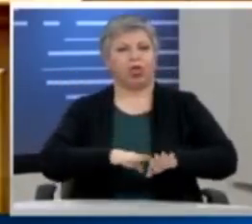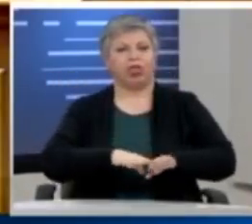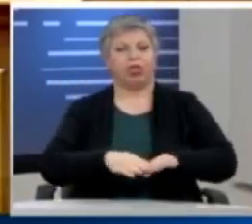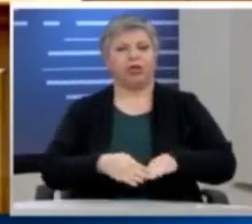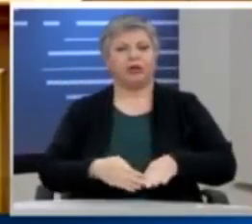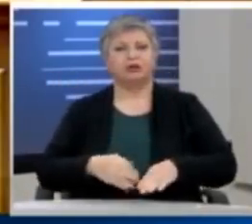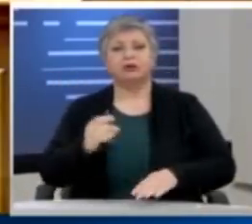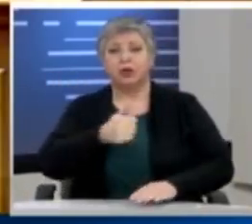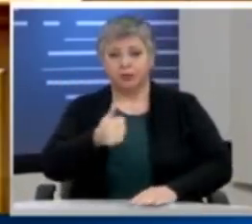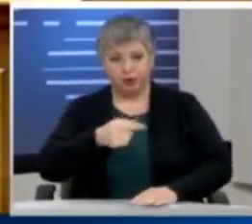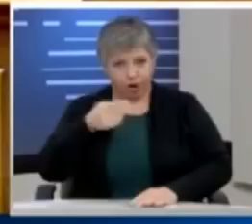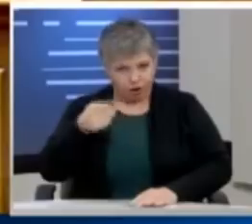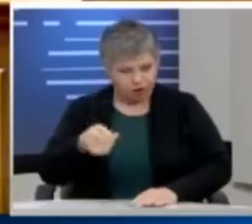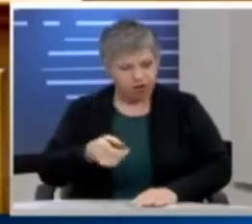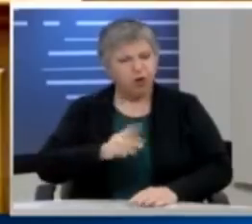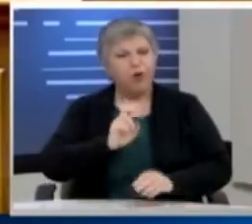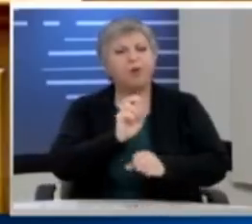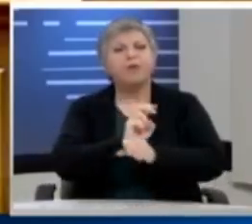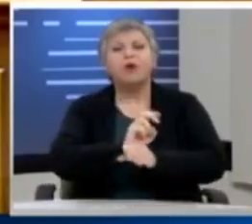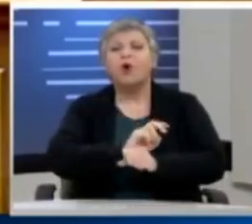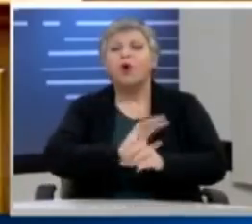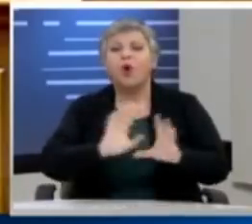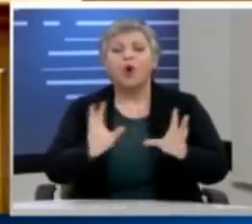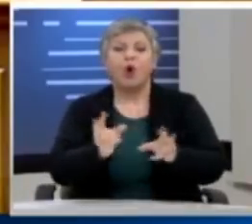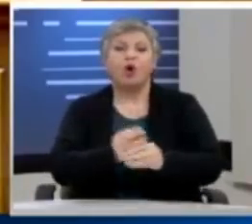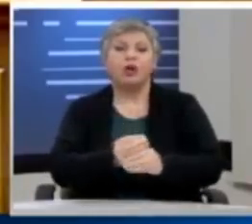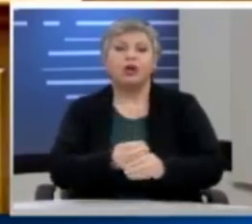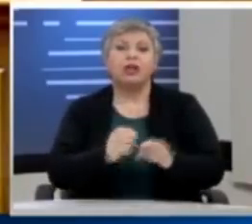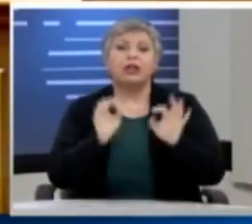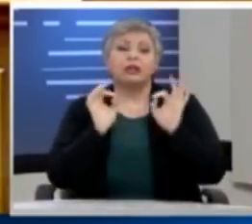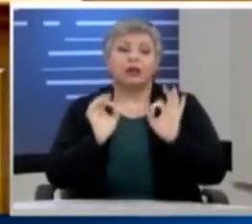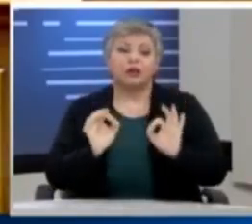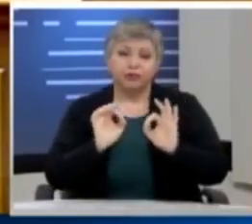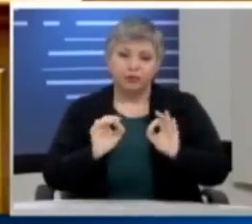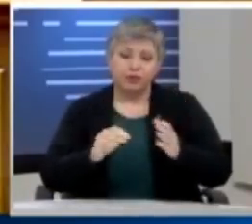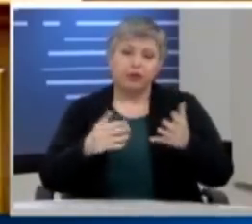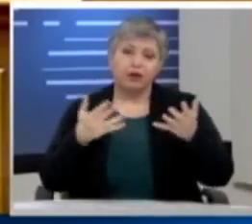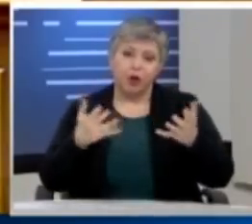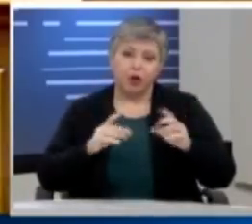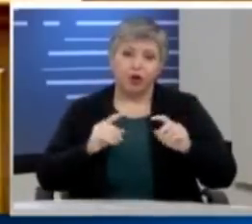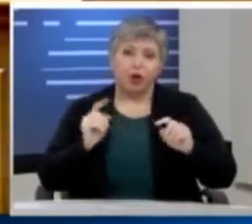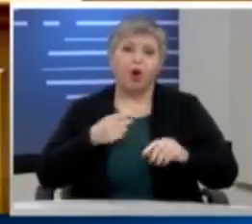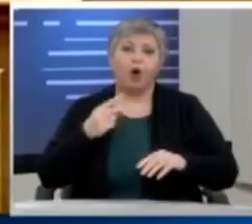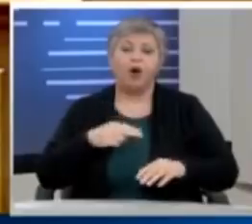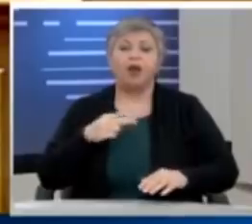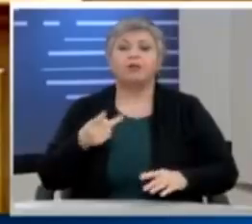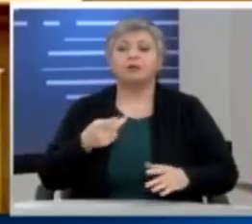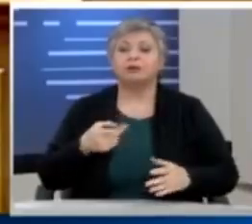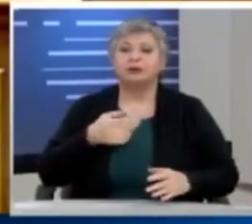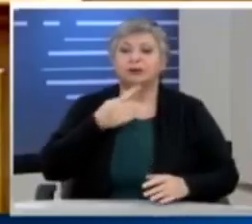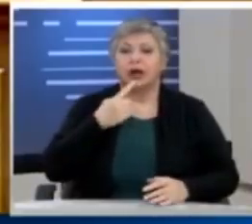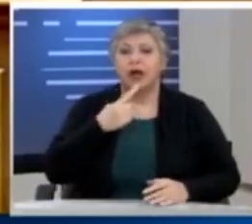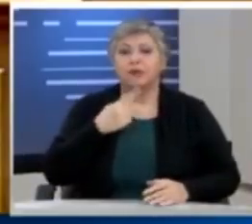αλλά και οι υπόλοιποι εδώ μέσα, με τις ευλογίες βέβαια του ΠΑΙΑΤ. Η αλήθεια είναι ότι η συμφωνία